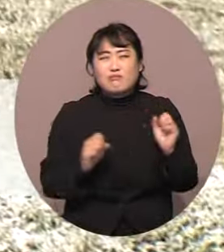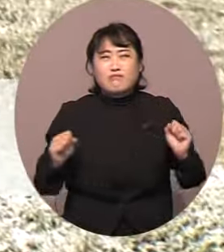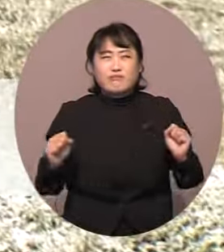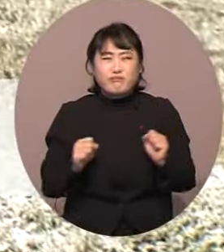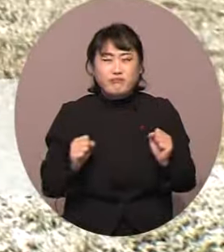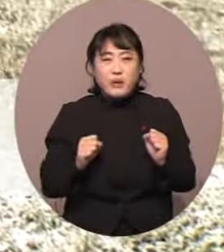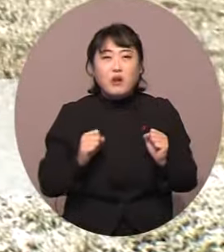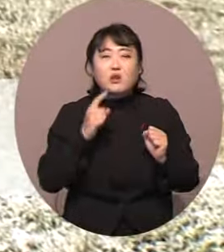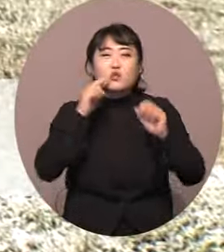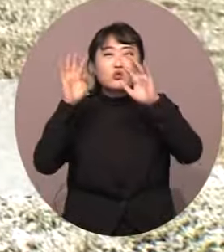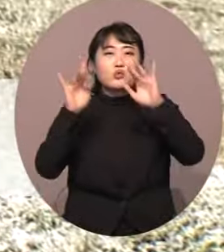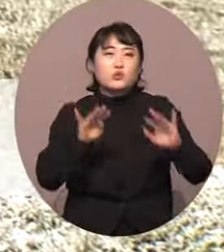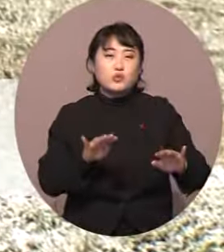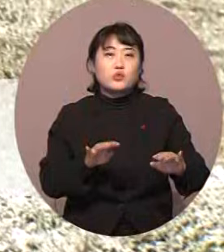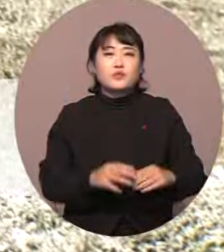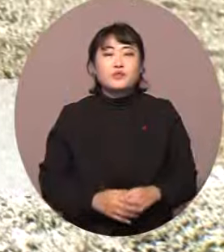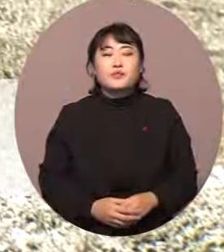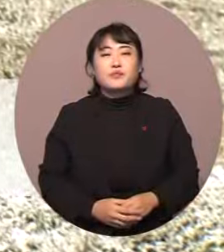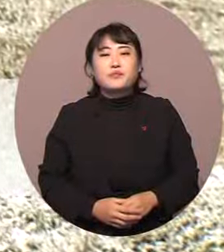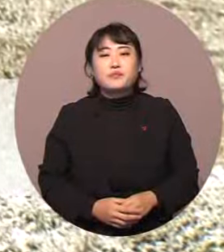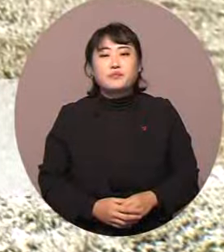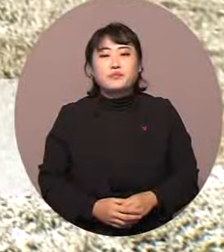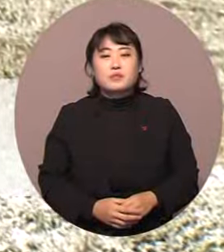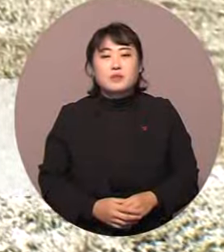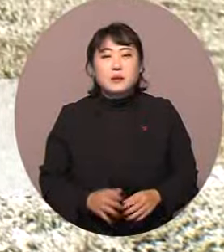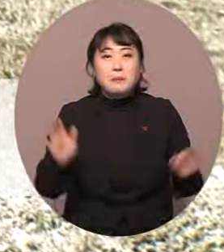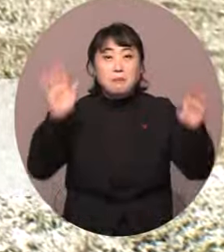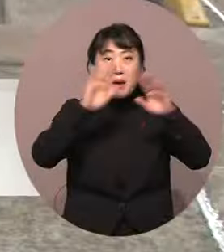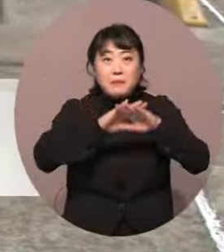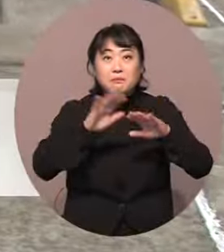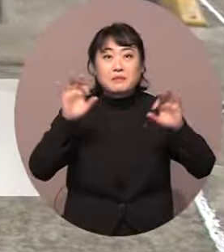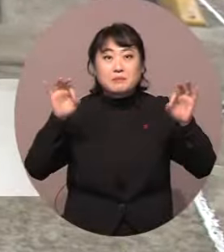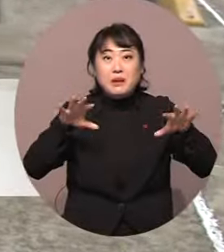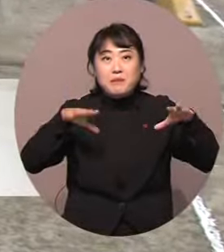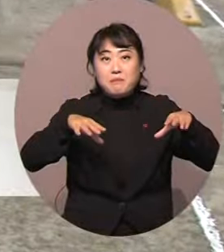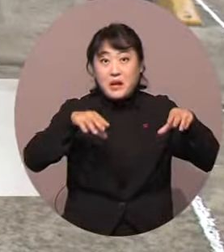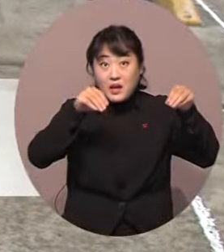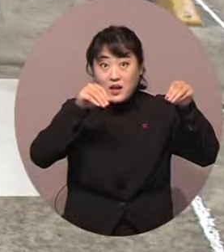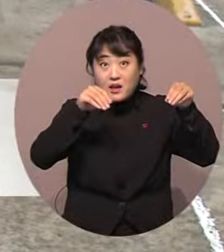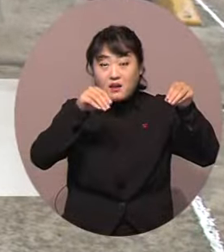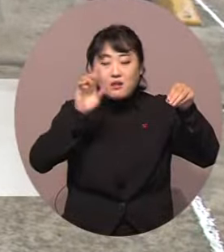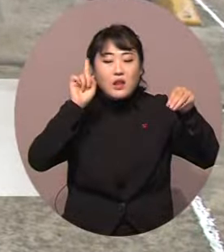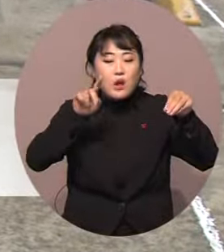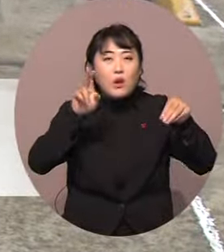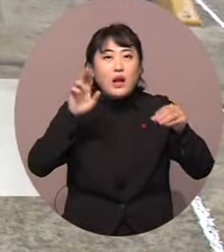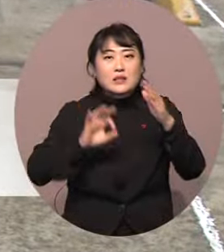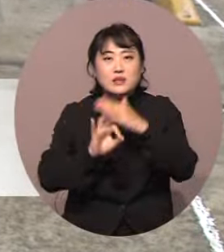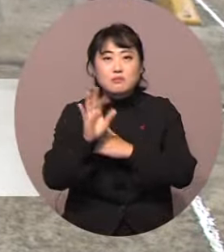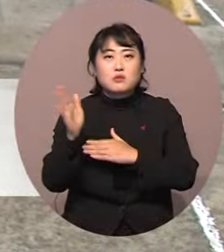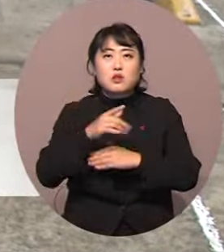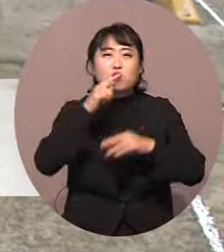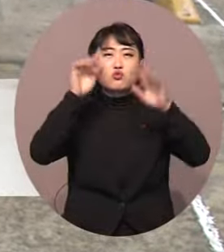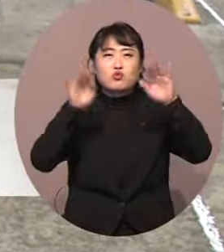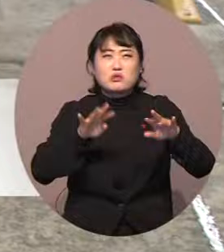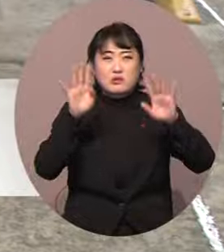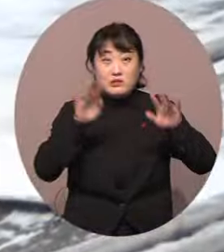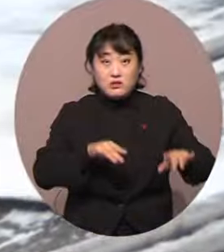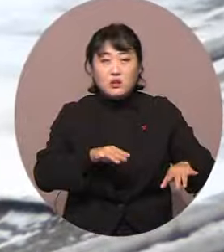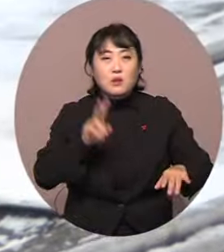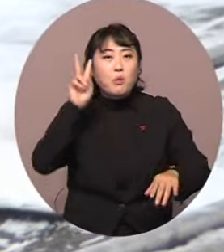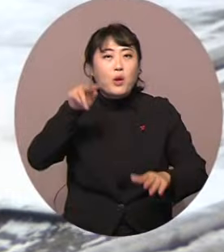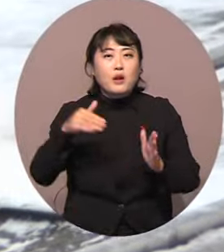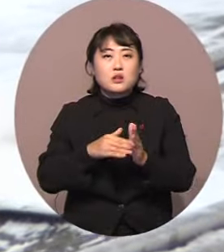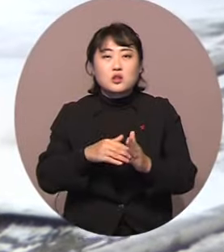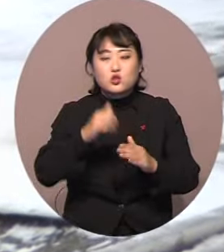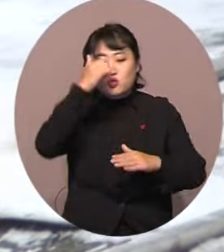많은 눈이 내리겠습니다 이번 눈은 밤 사이에 소강 상태를 보였다가 내일 오전부터 다시 시작돼 모레까지